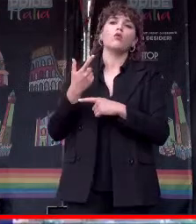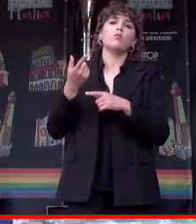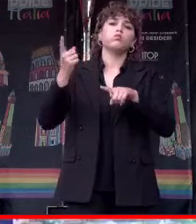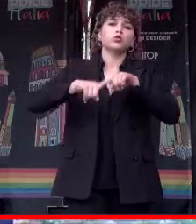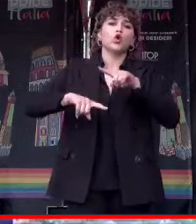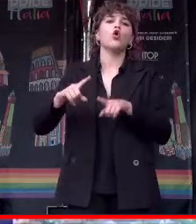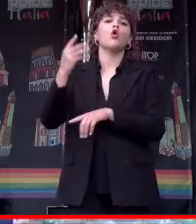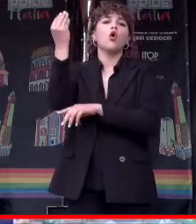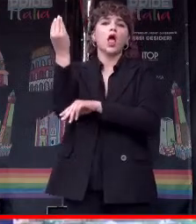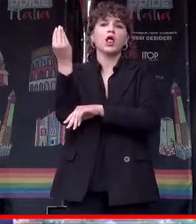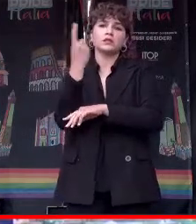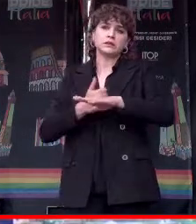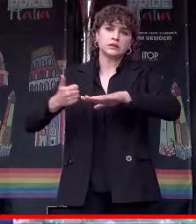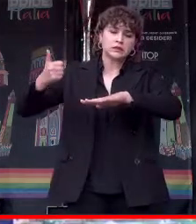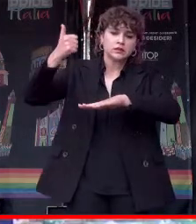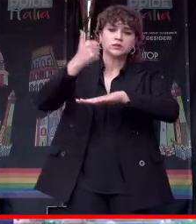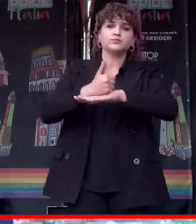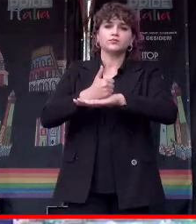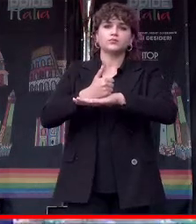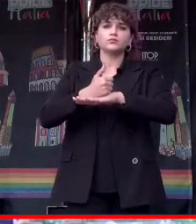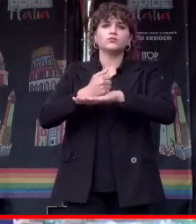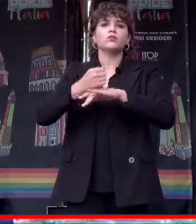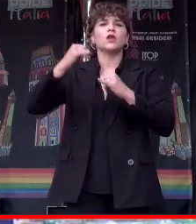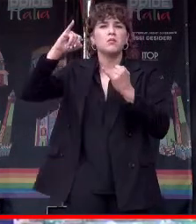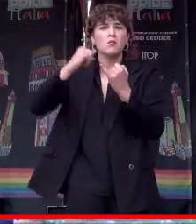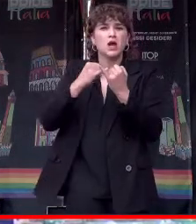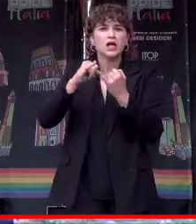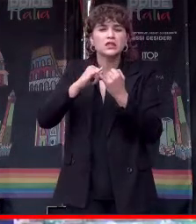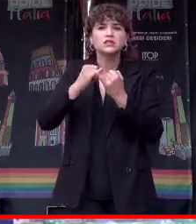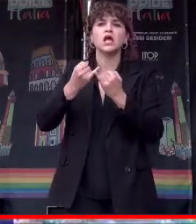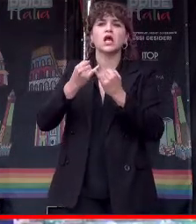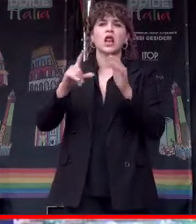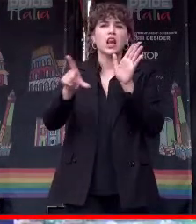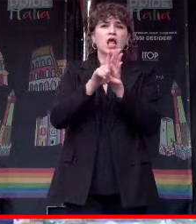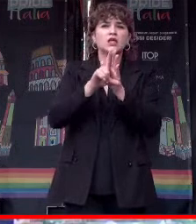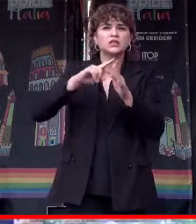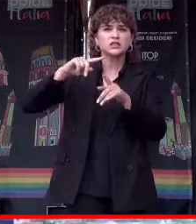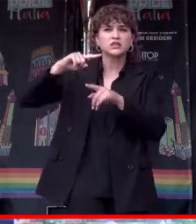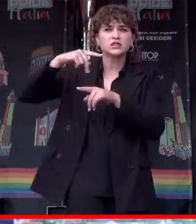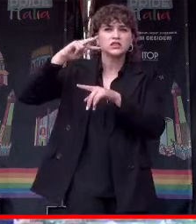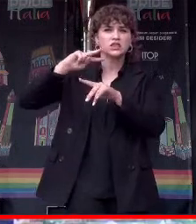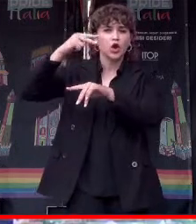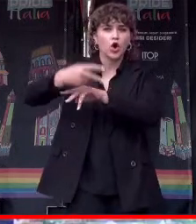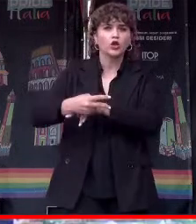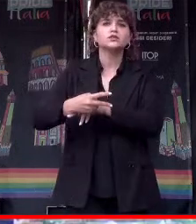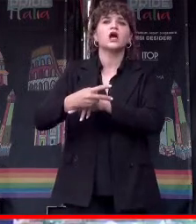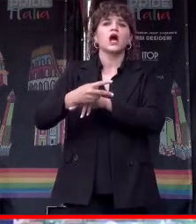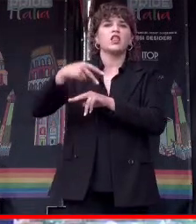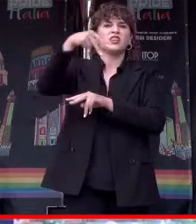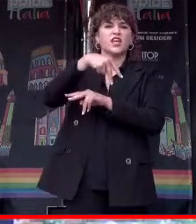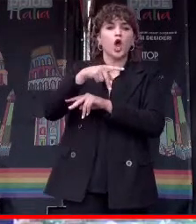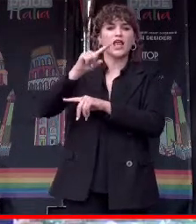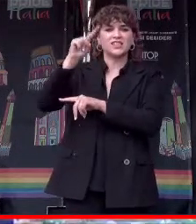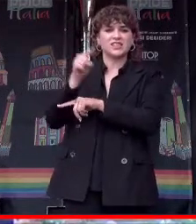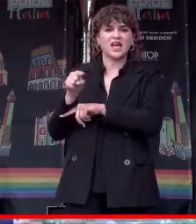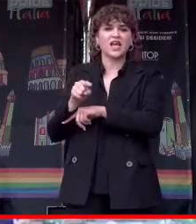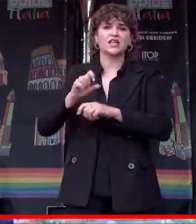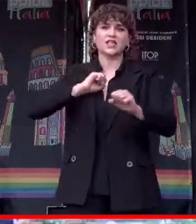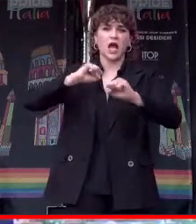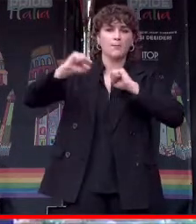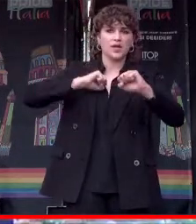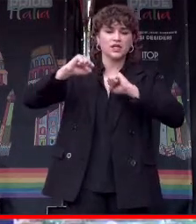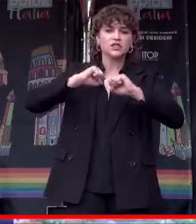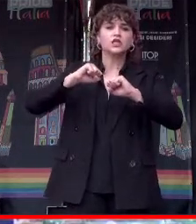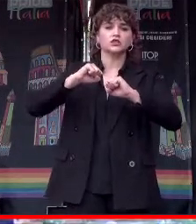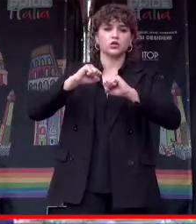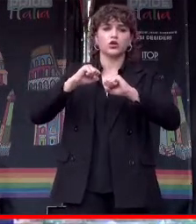sovraordinati. Noi in particolare in questa seconda legislatura guidata da Nicola Zingaretti abbiamo normato in maniera più decisiva i PEBA,